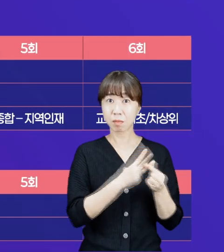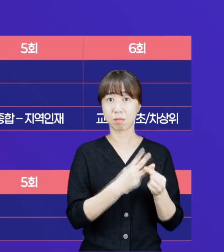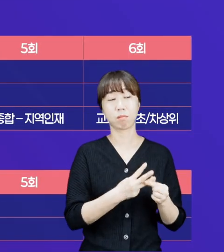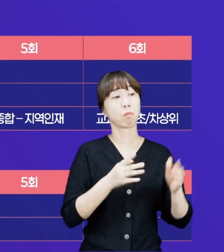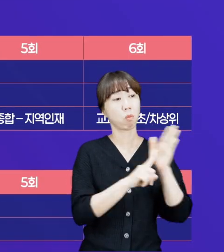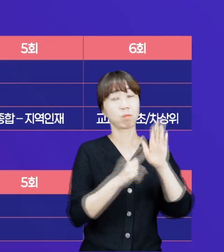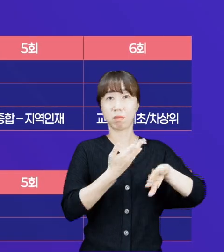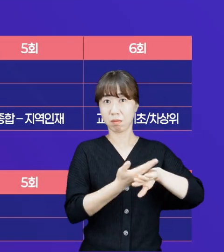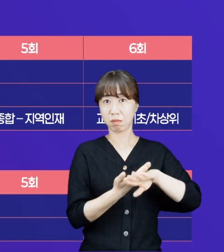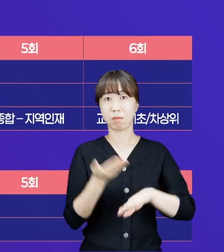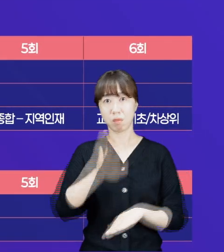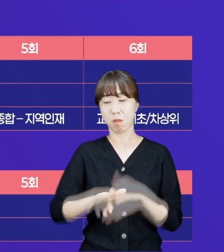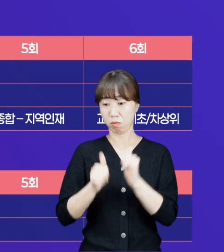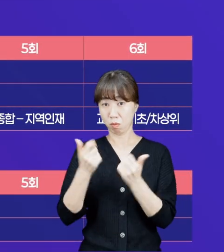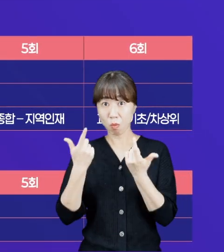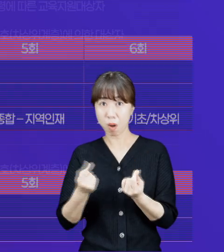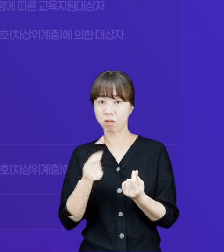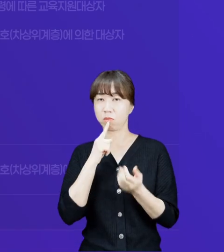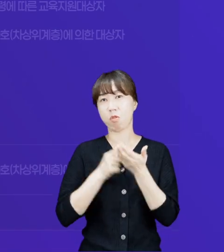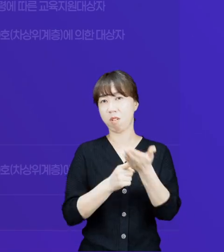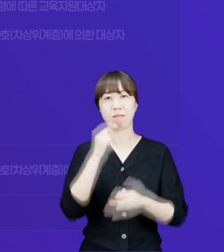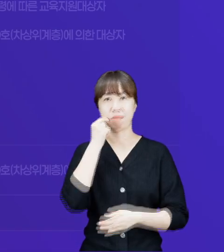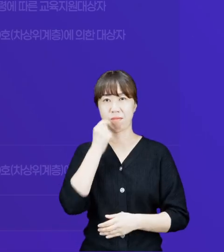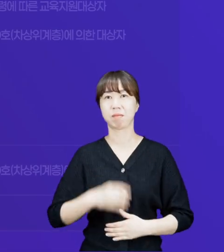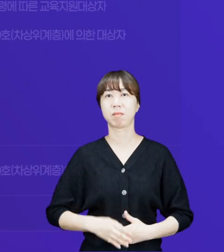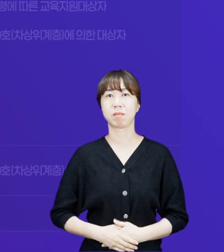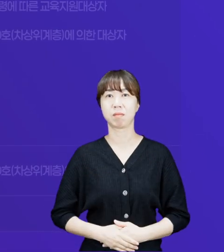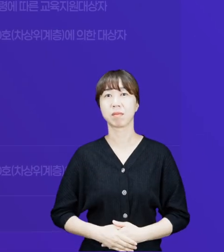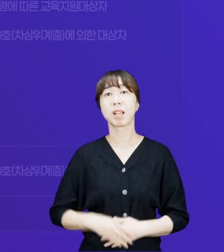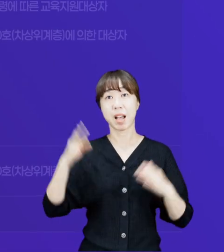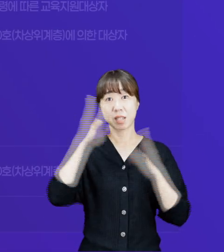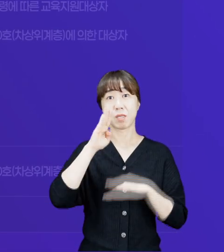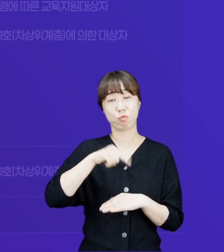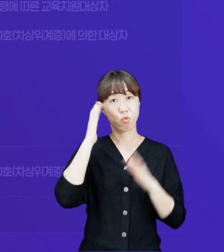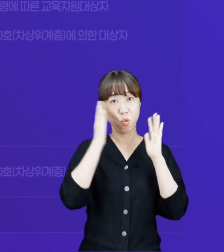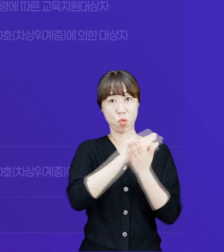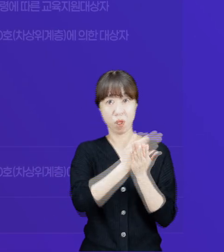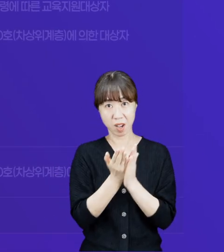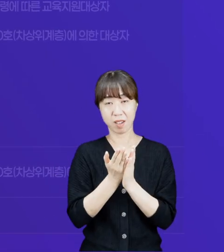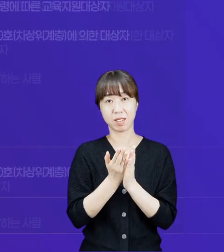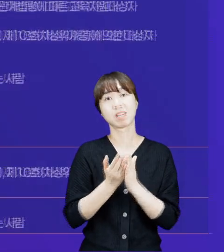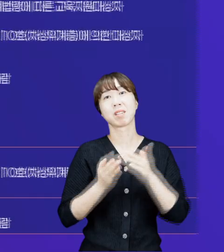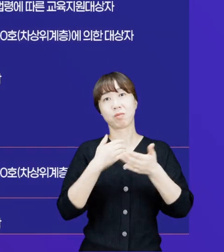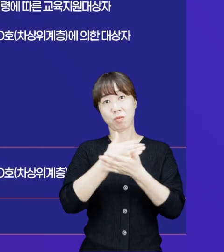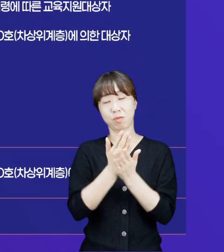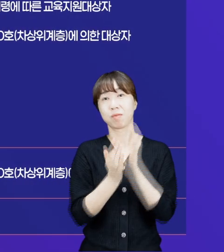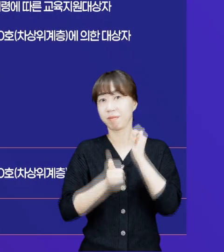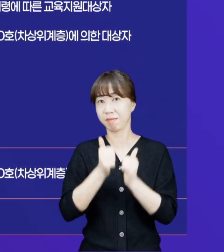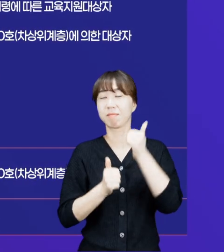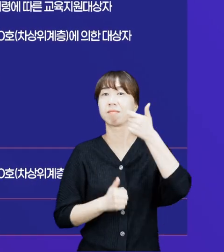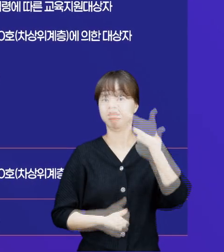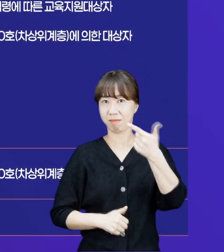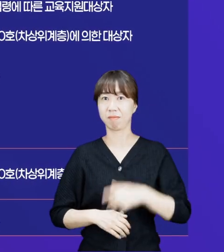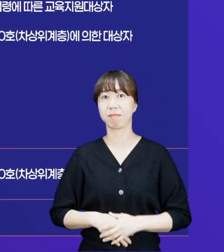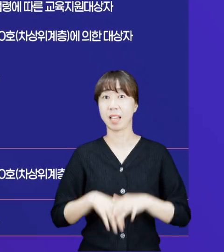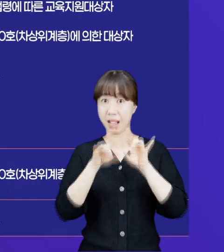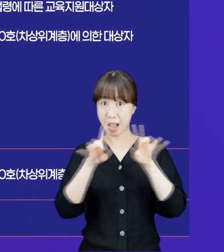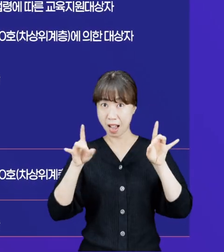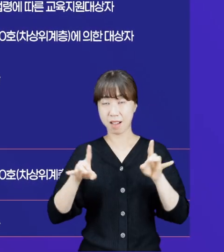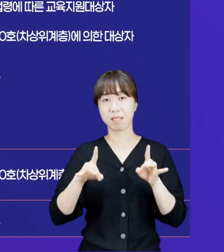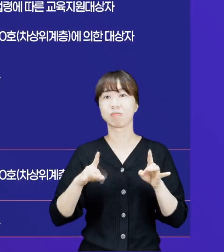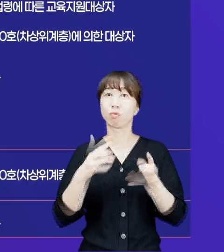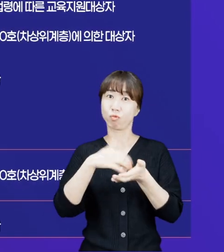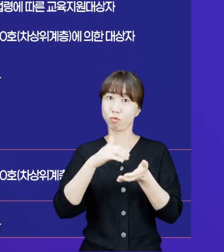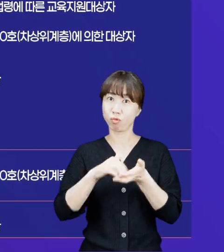동일 전형이라면 지원이 불가합니다. 학생부 교과에는 6개 전형이 있습니다. 각 전형별 모집 인원과 세부 지원